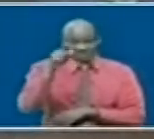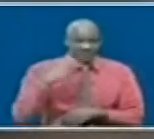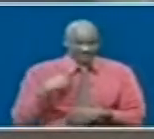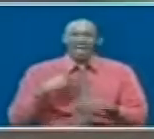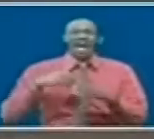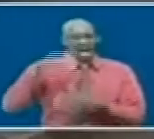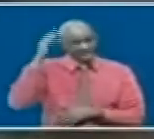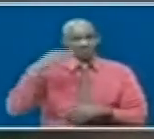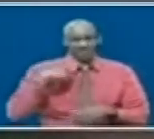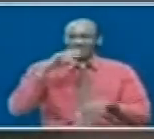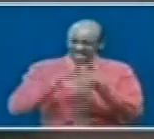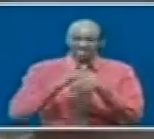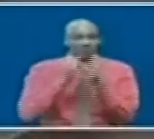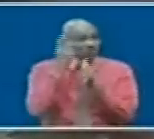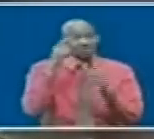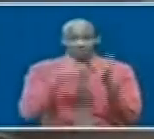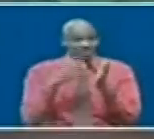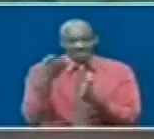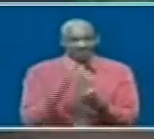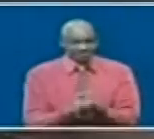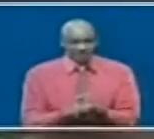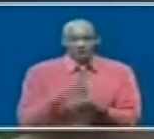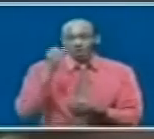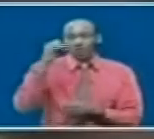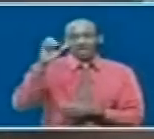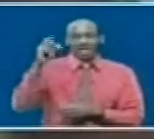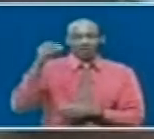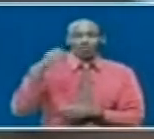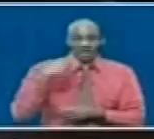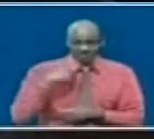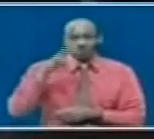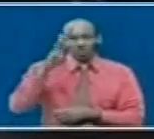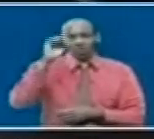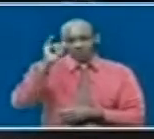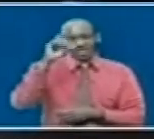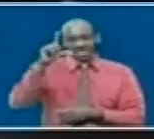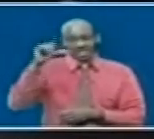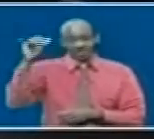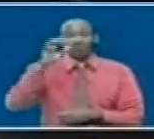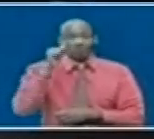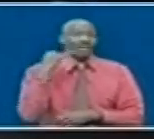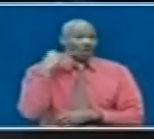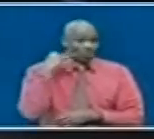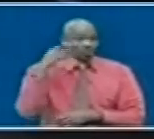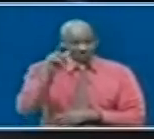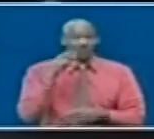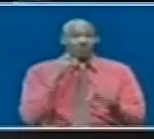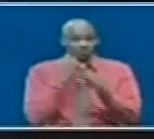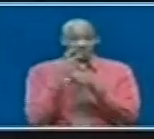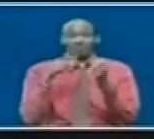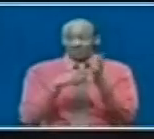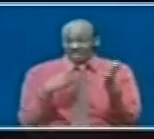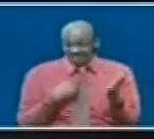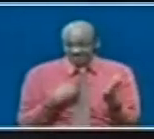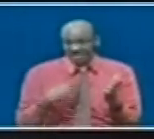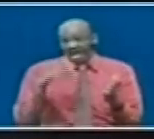juu kuwa akipata alama 14. Oyendo alifuatwa na Willy Mwangi kutoka Nakuru kwa jumla alama 12. Huku